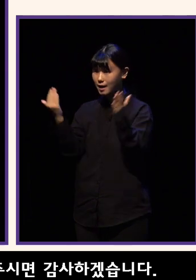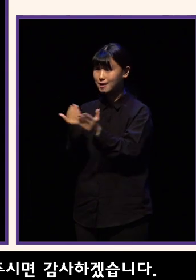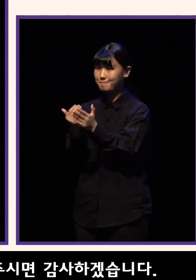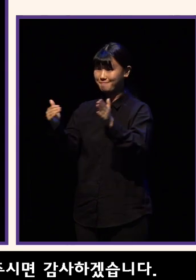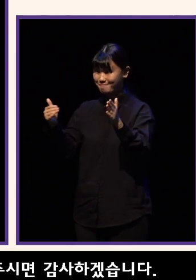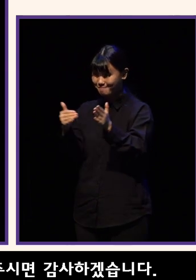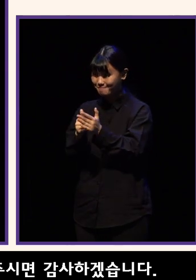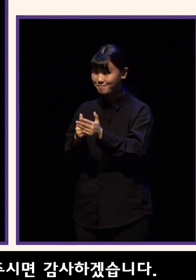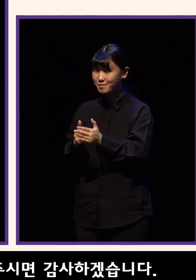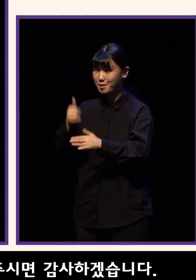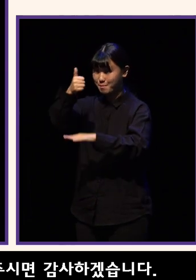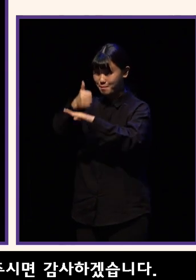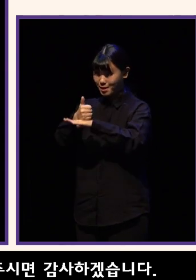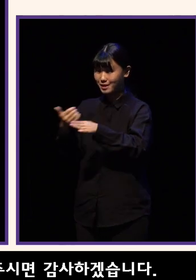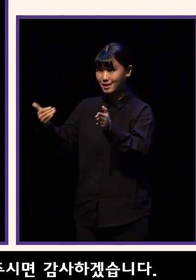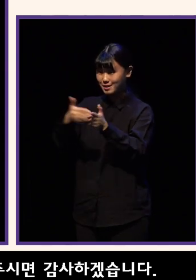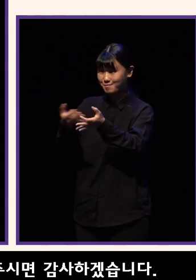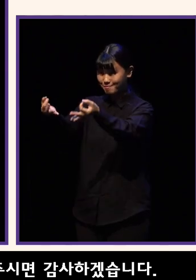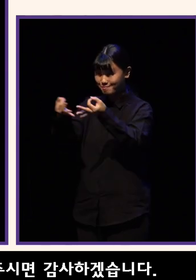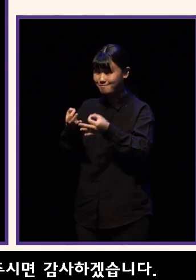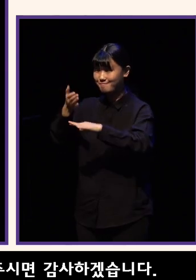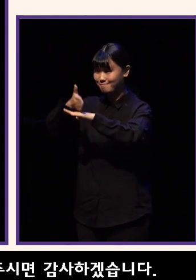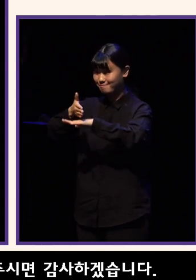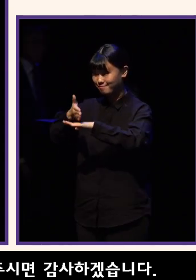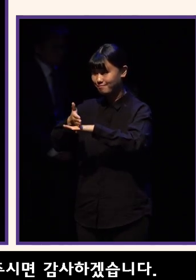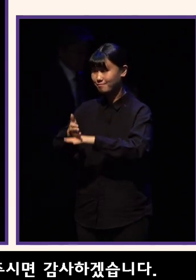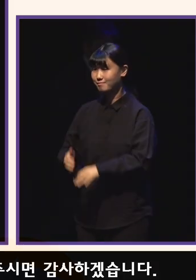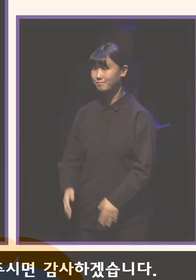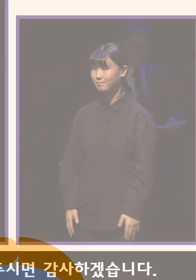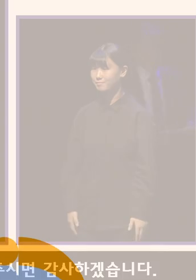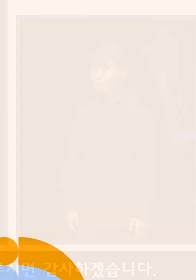마지막 시간까지 참여해 주셔서 감사드립니다